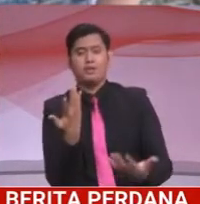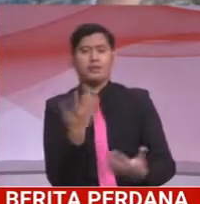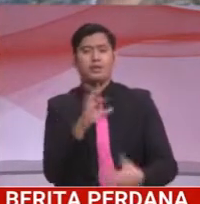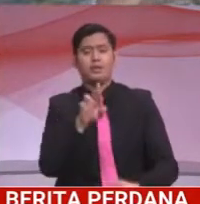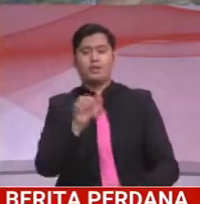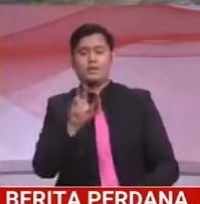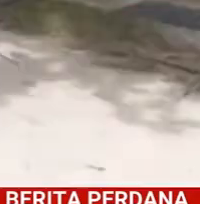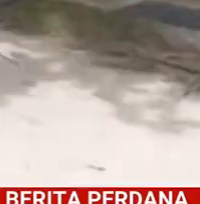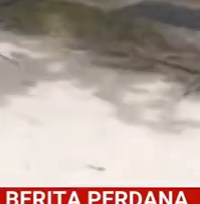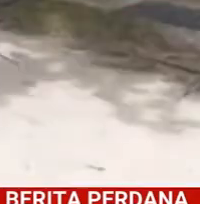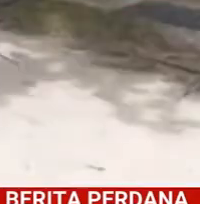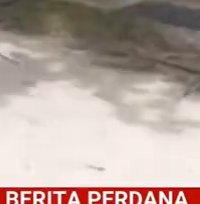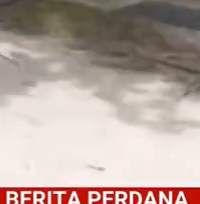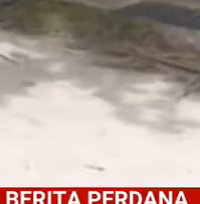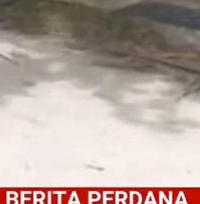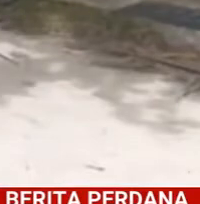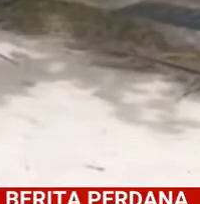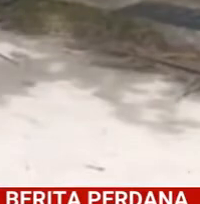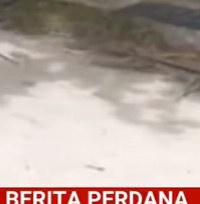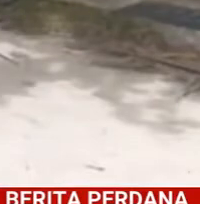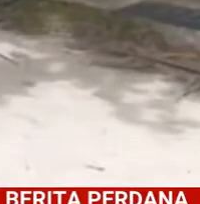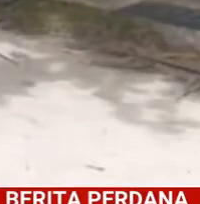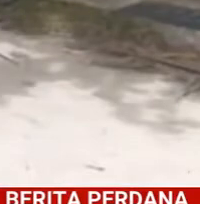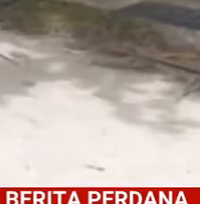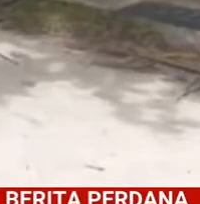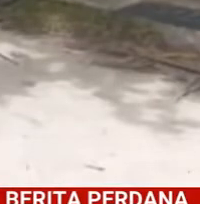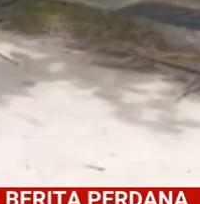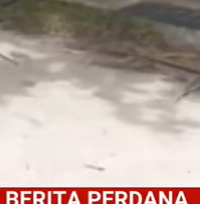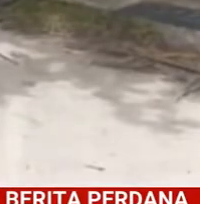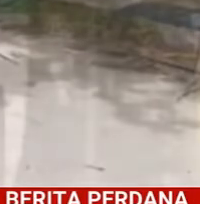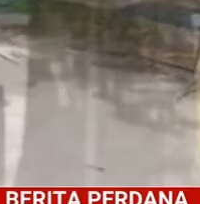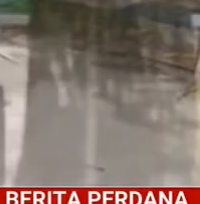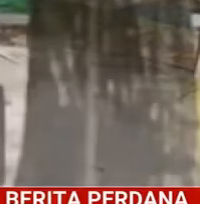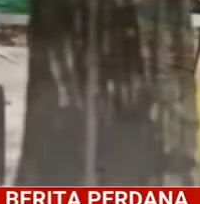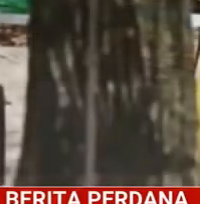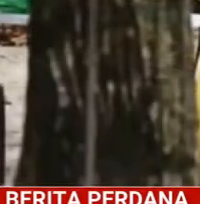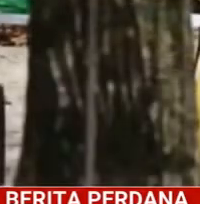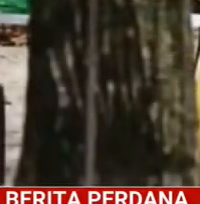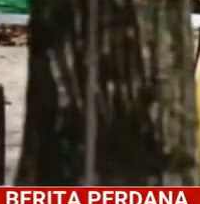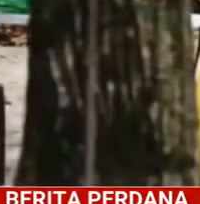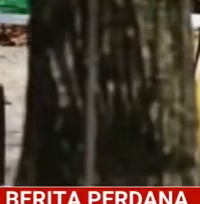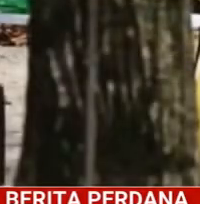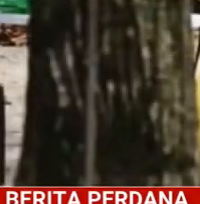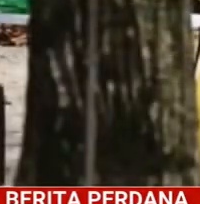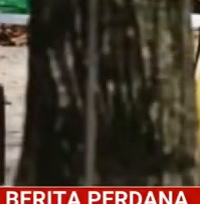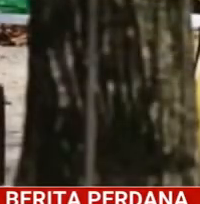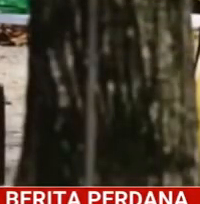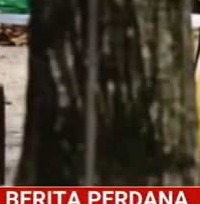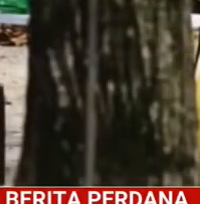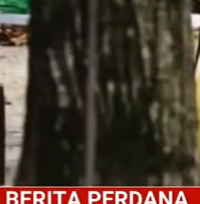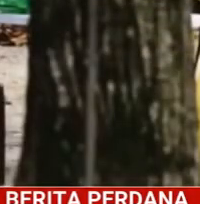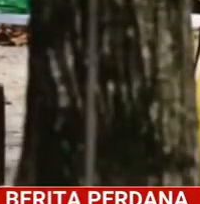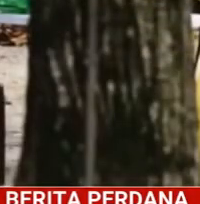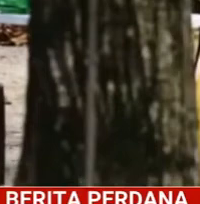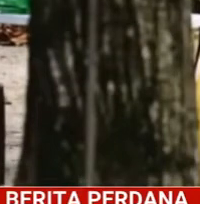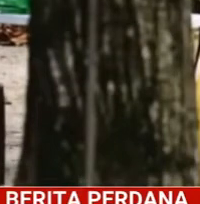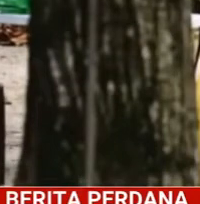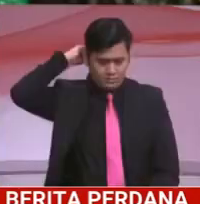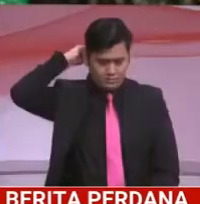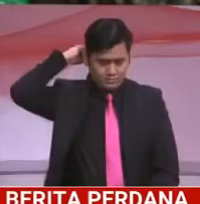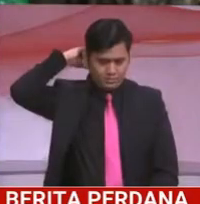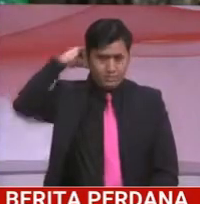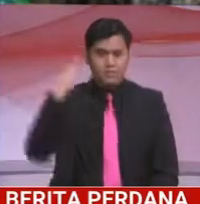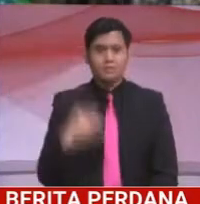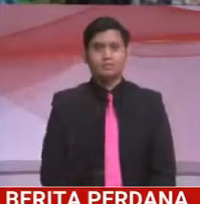rembau di negeri sembilan sebanyak 24 kiss positif dikesan menerusi Cluster berkenaan mereka LED + terakhir